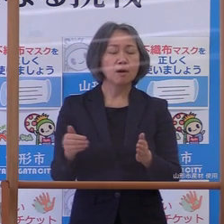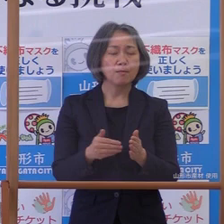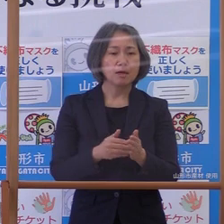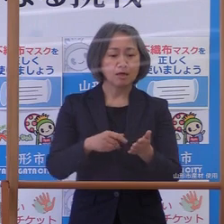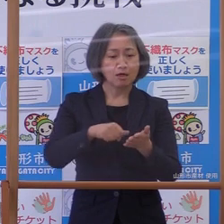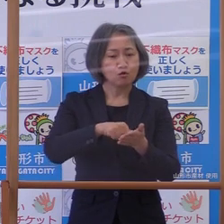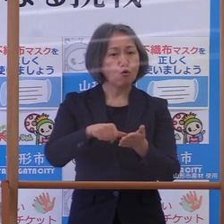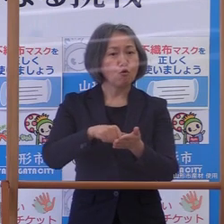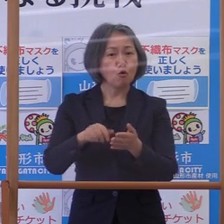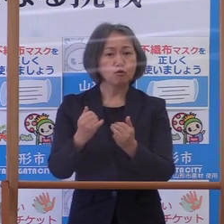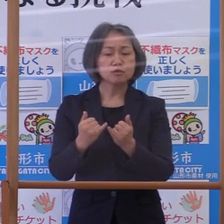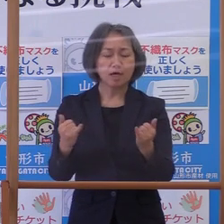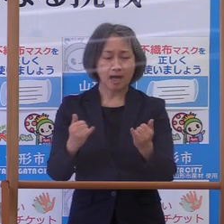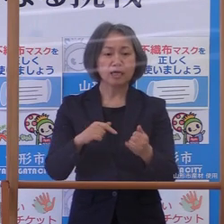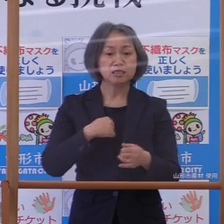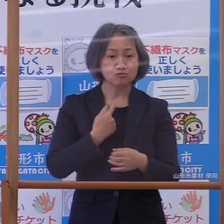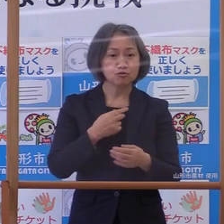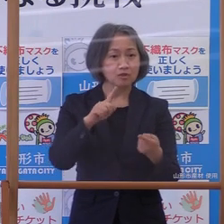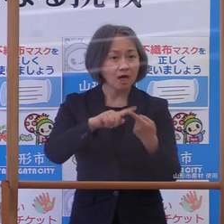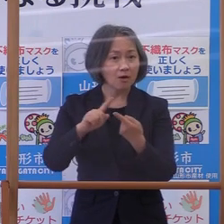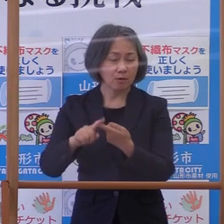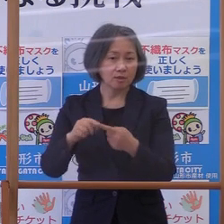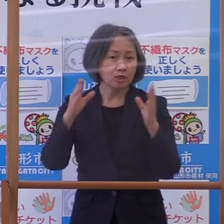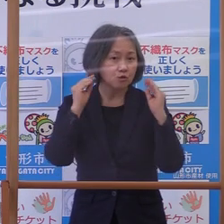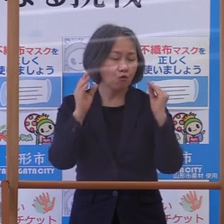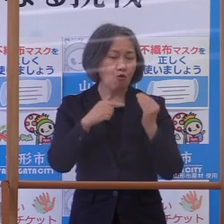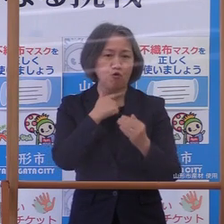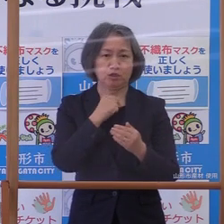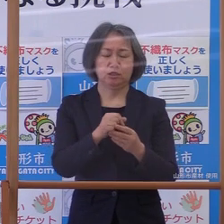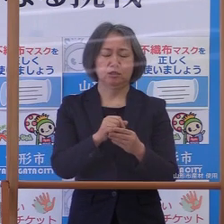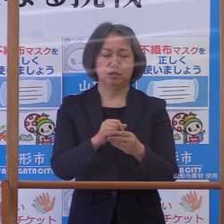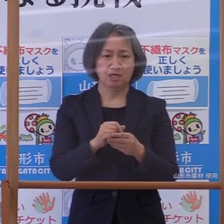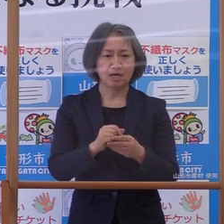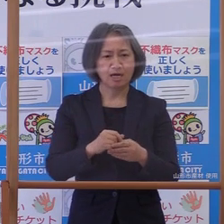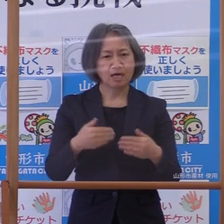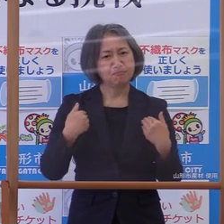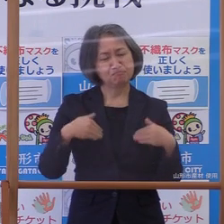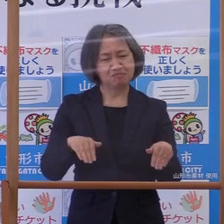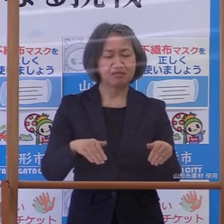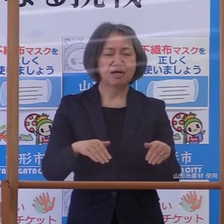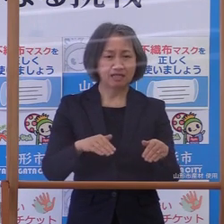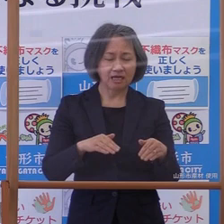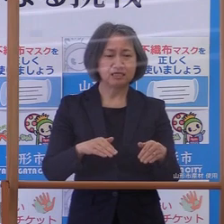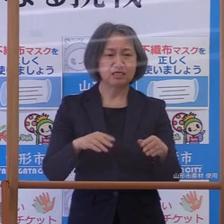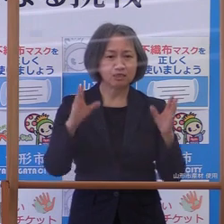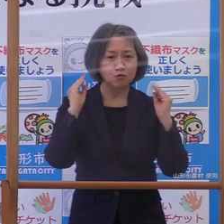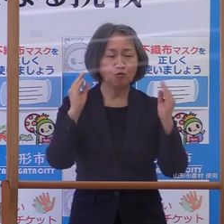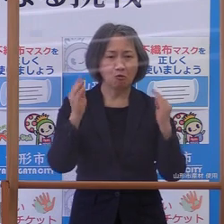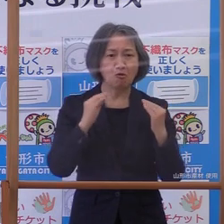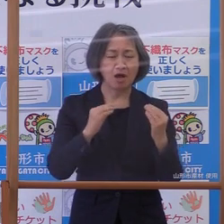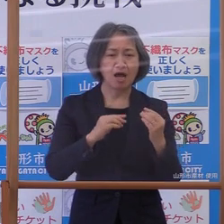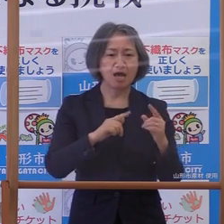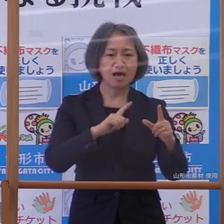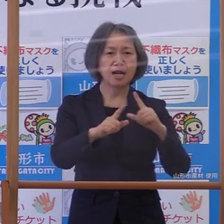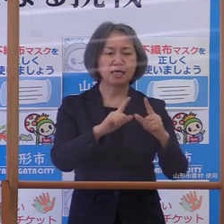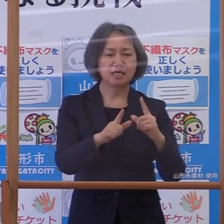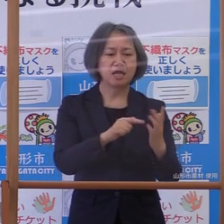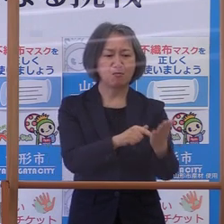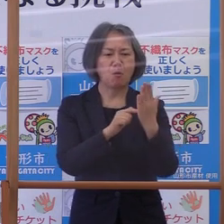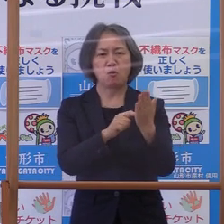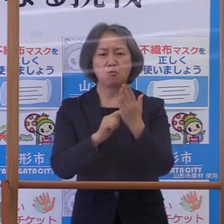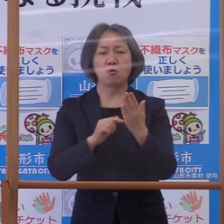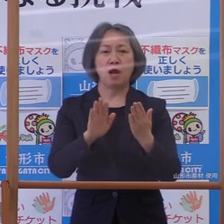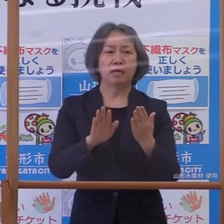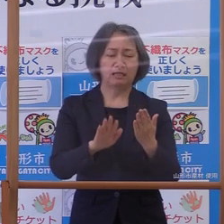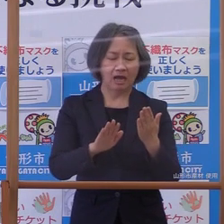い情報を選択できるようになるということで、不要な情報なんかもこれまで発信されていたんですけれ